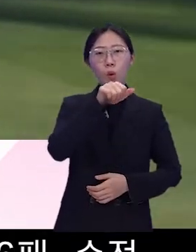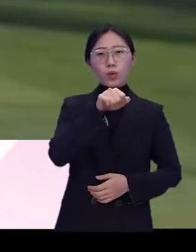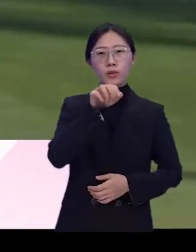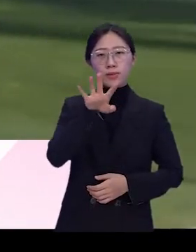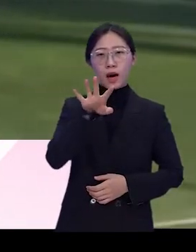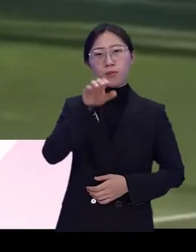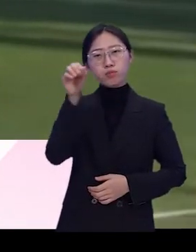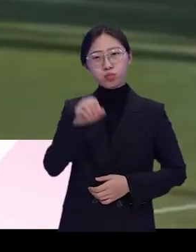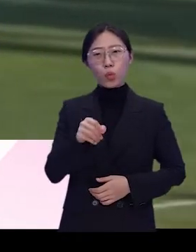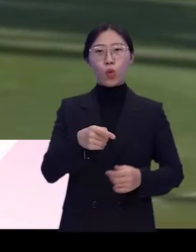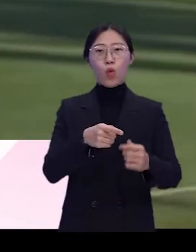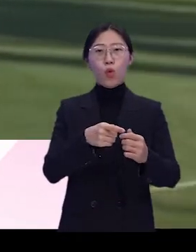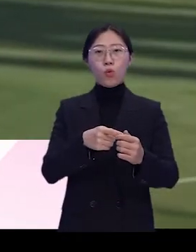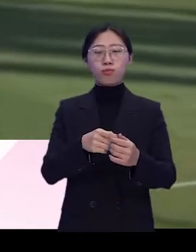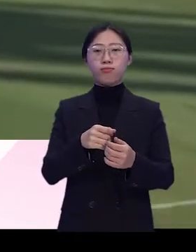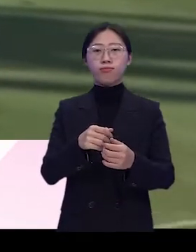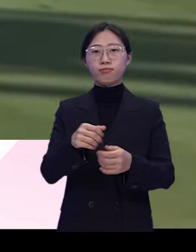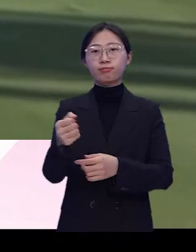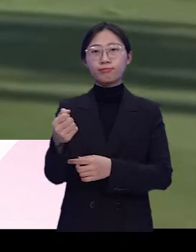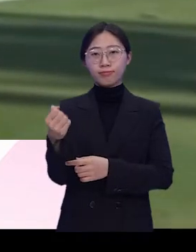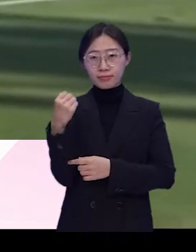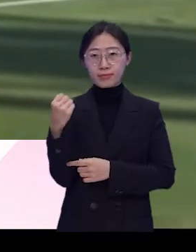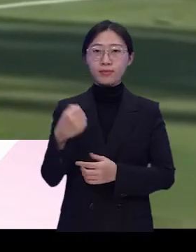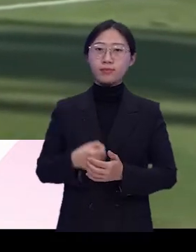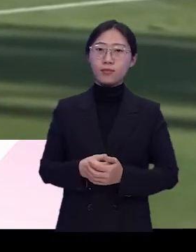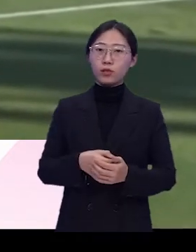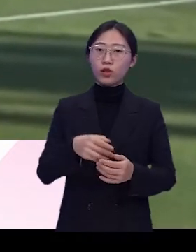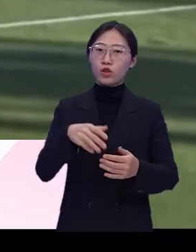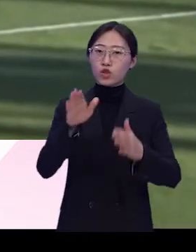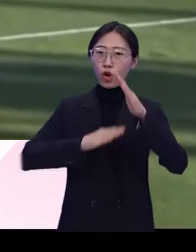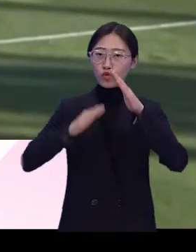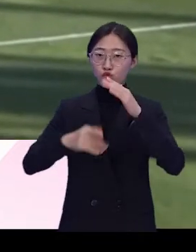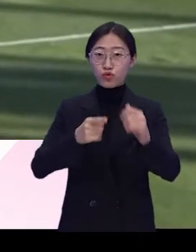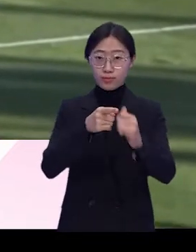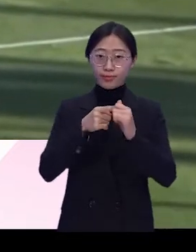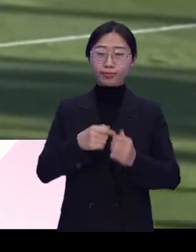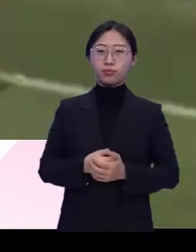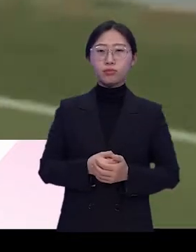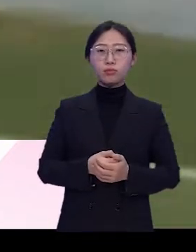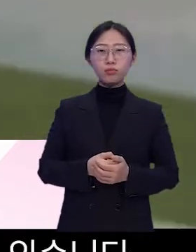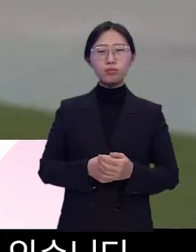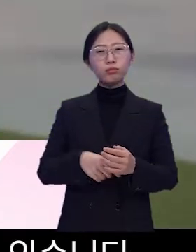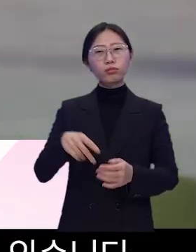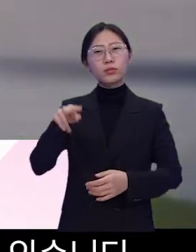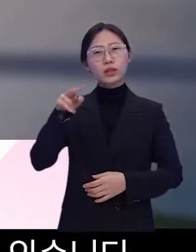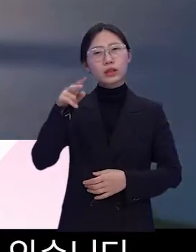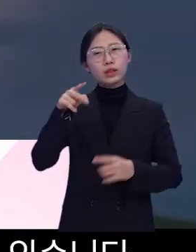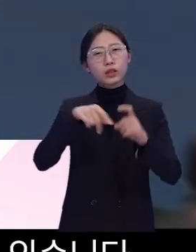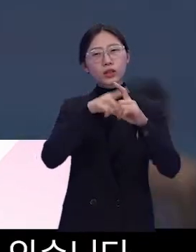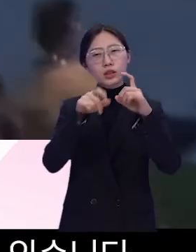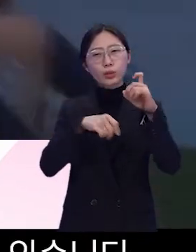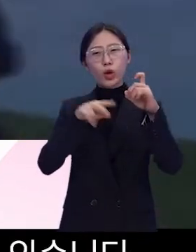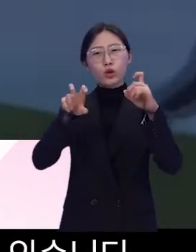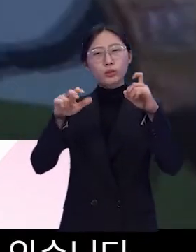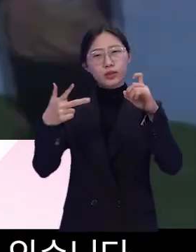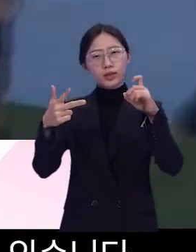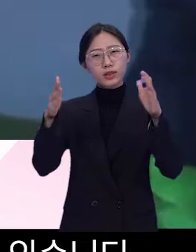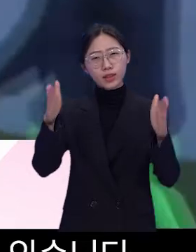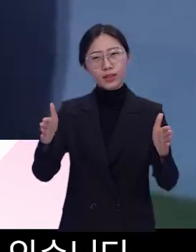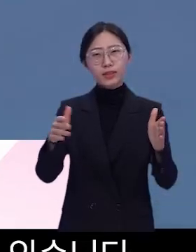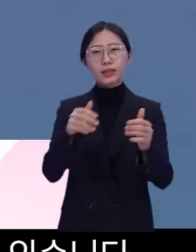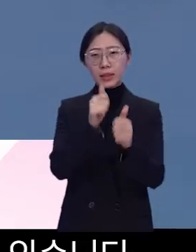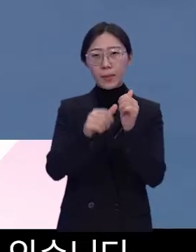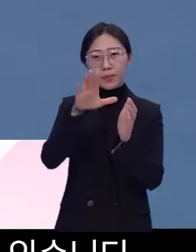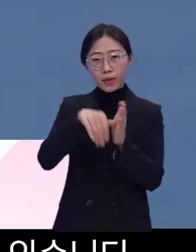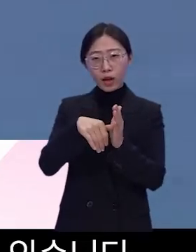6패, 승점 54점을 기록하며 정규리그 1위를 확정했습니다. 천안은 27일까지